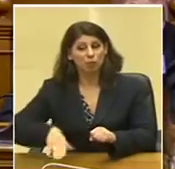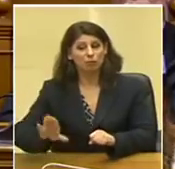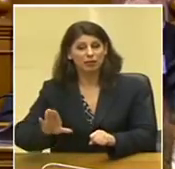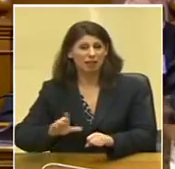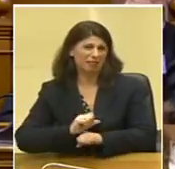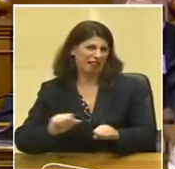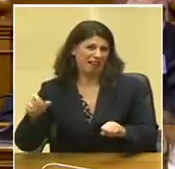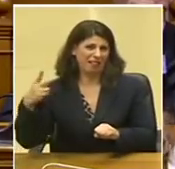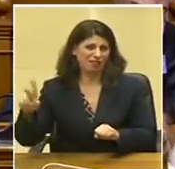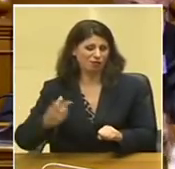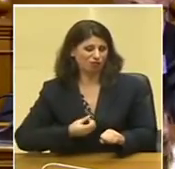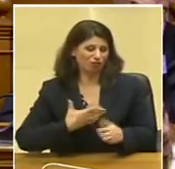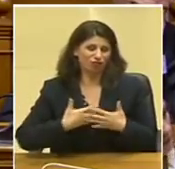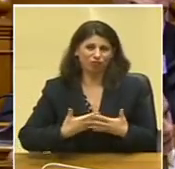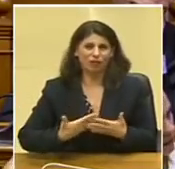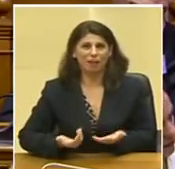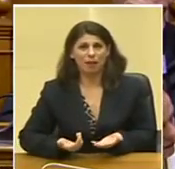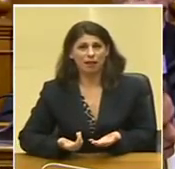Και